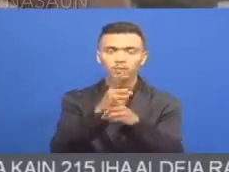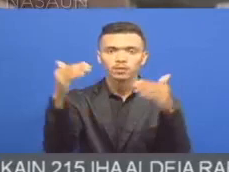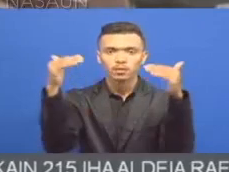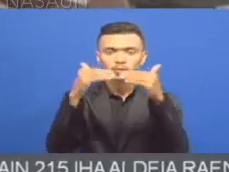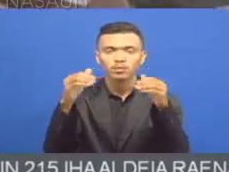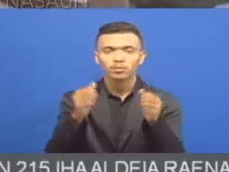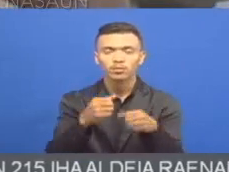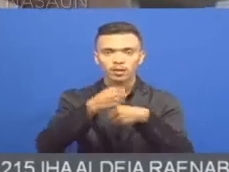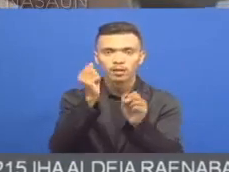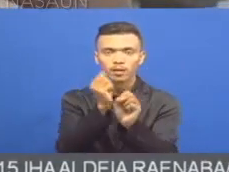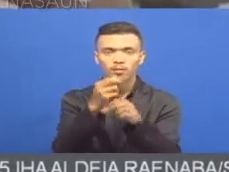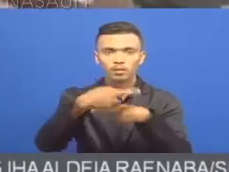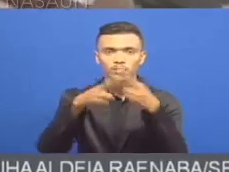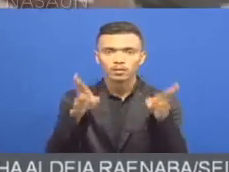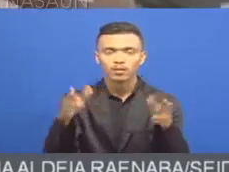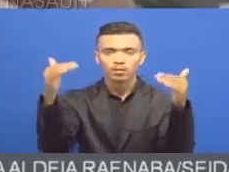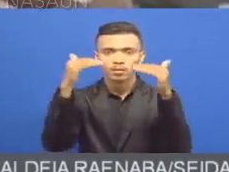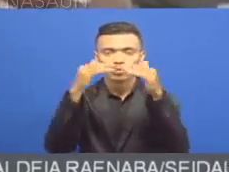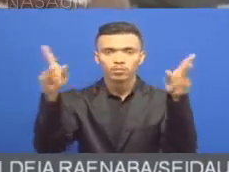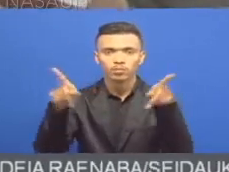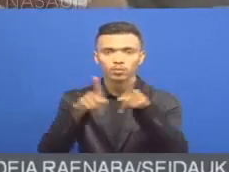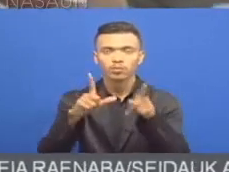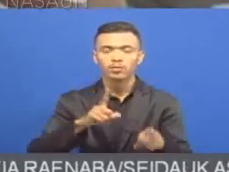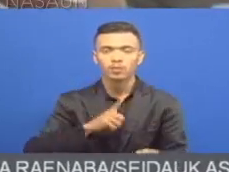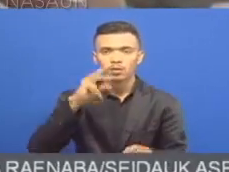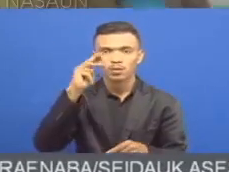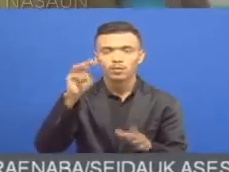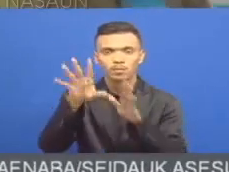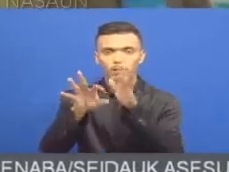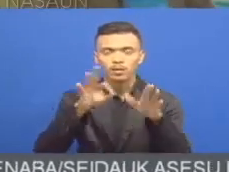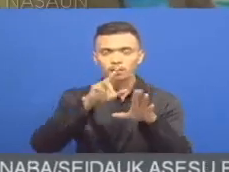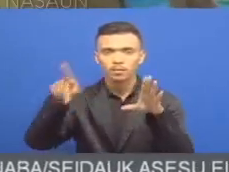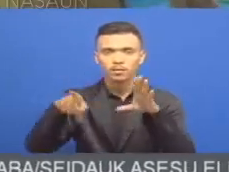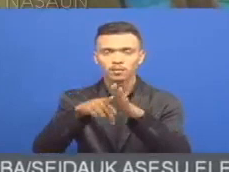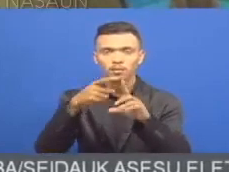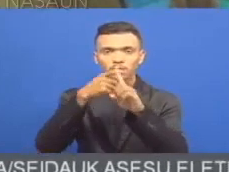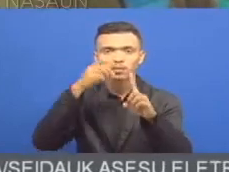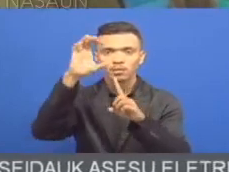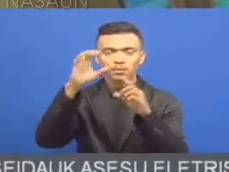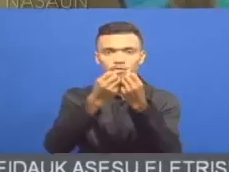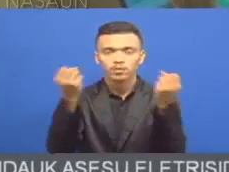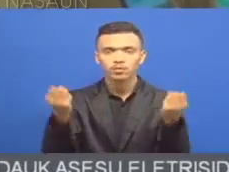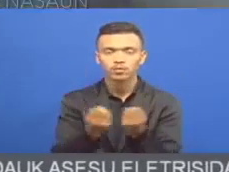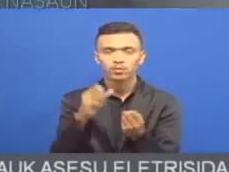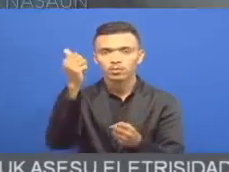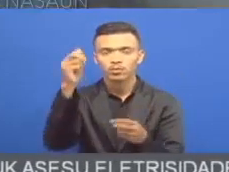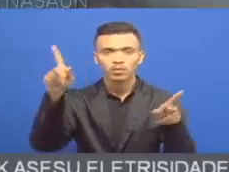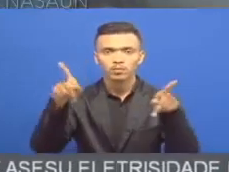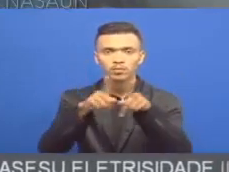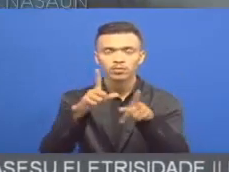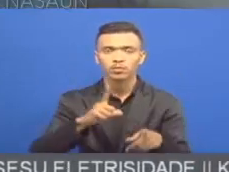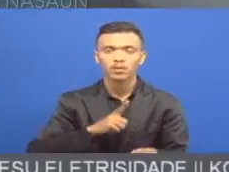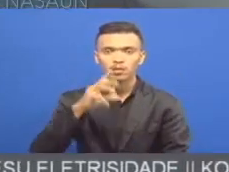sefisukune halao iha salaun encontro posto administrativo Lautem. No retam participação husi sefisuku sanulu iha posto